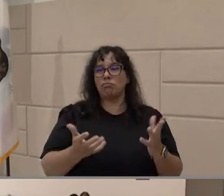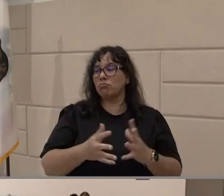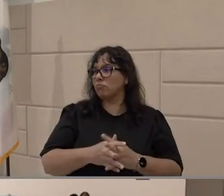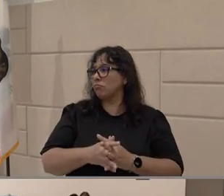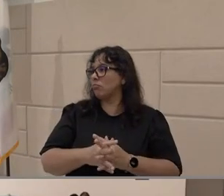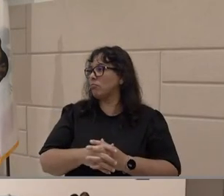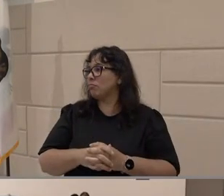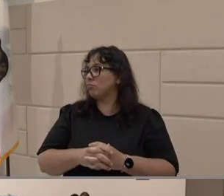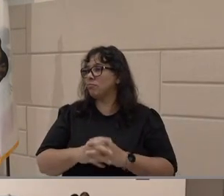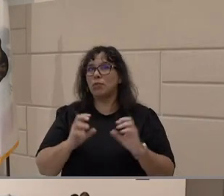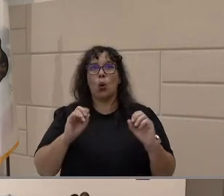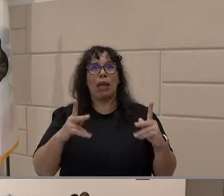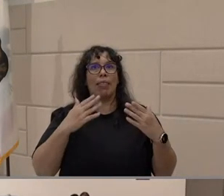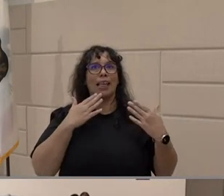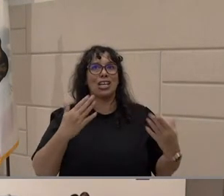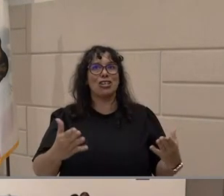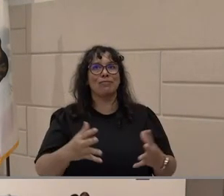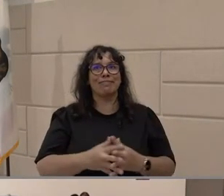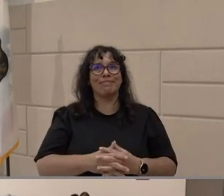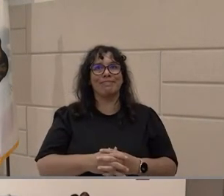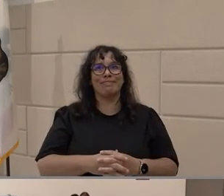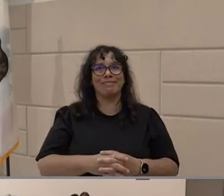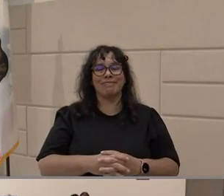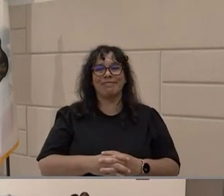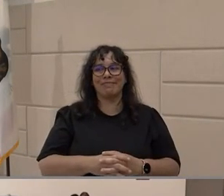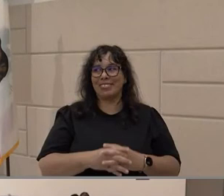មួយសូមអរគុណ